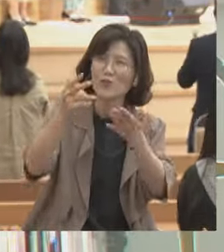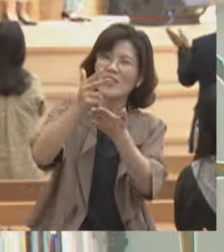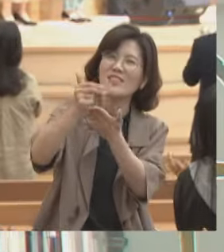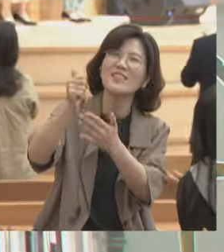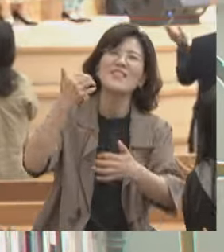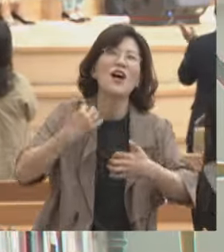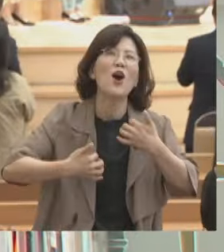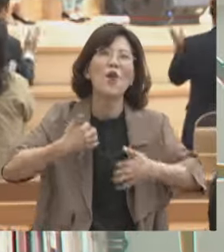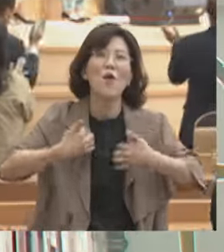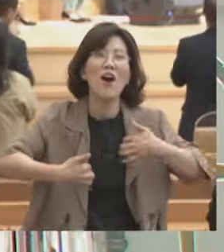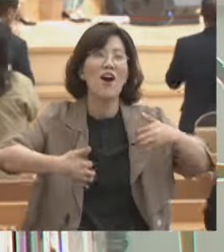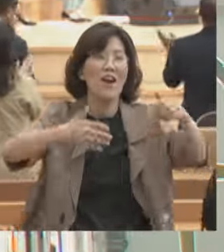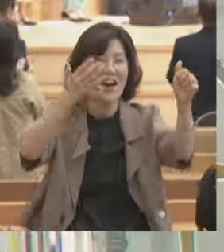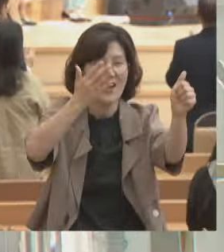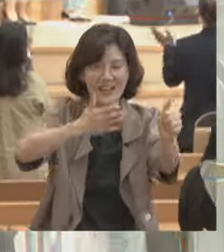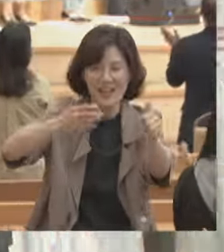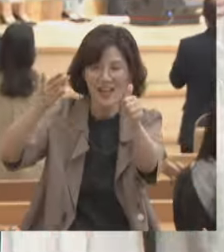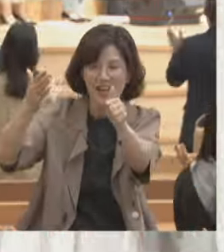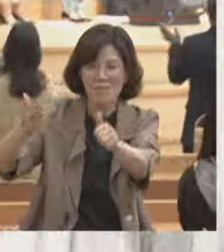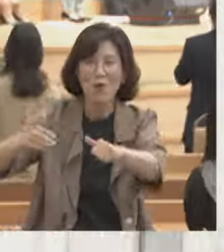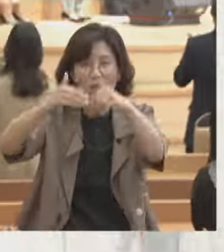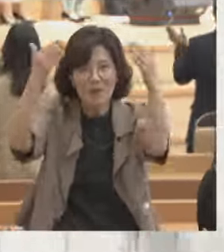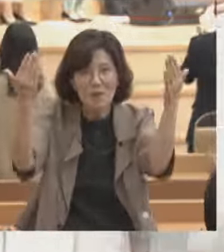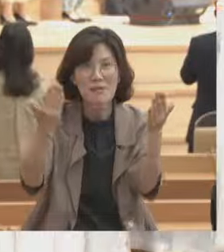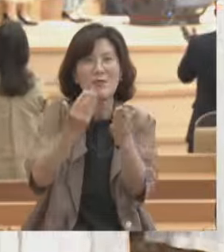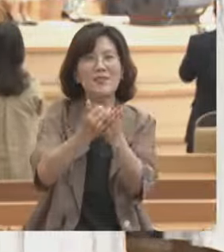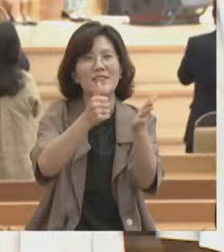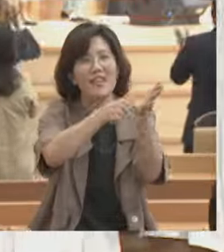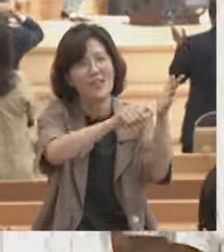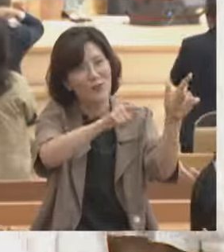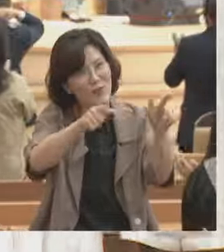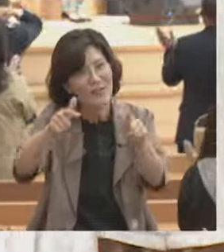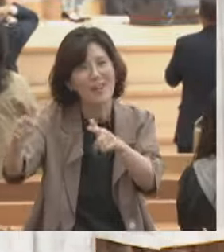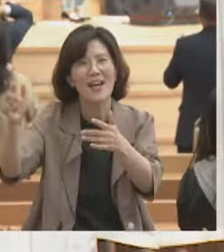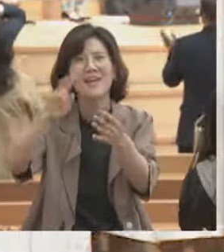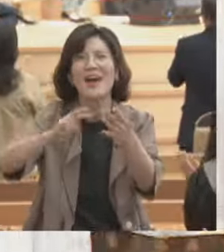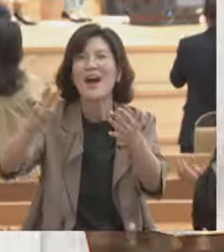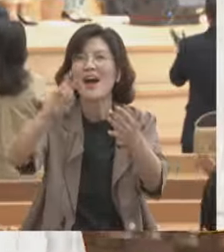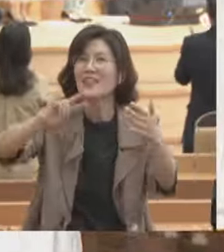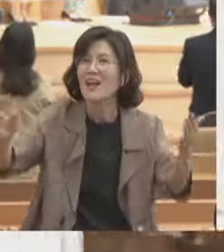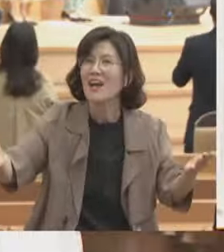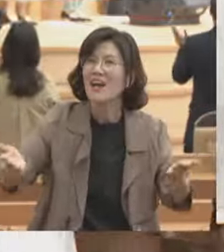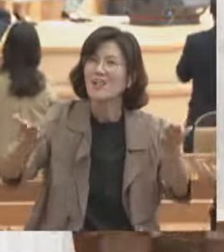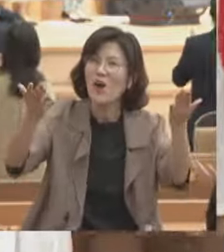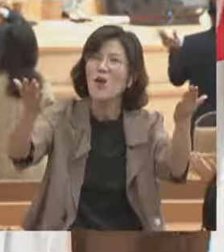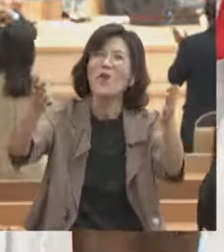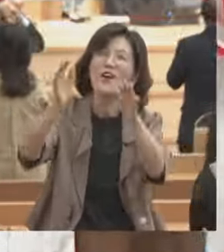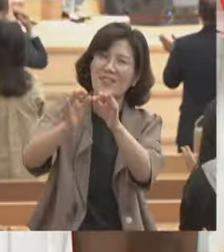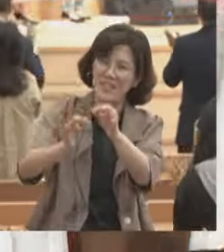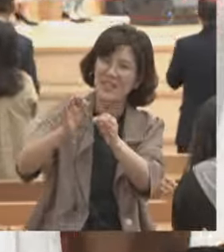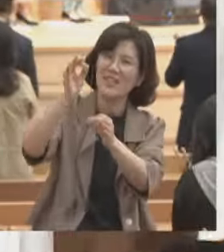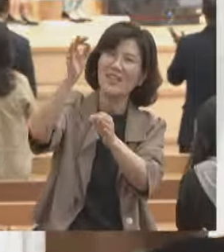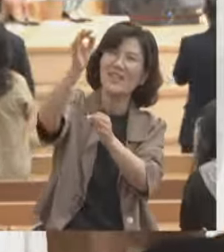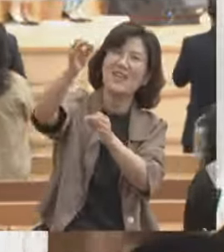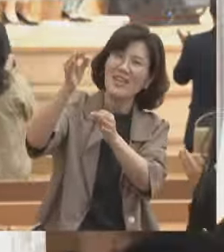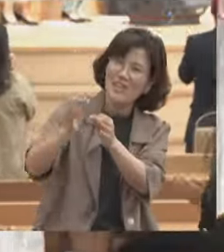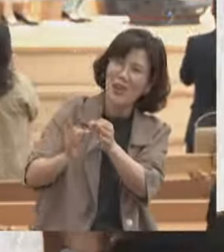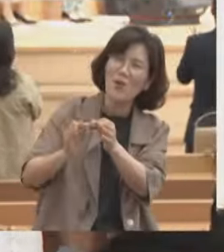전심으로 주를 즐거워하라. 모든 만물들아 찬양하라. 영원히